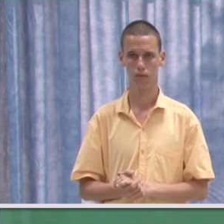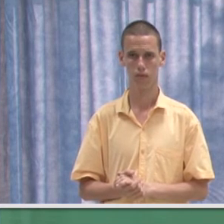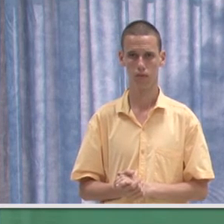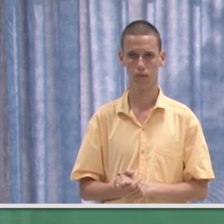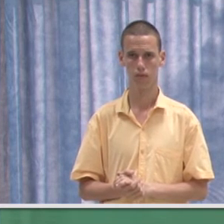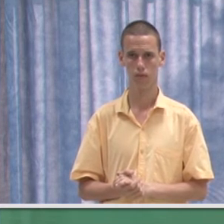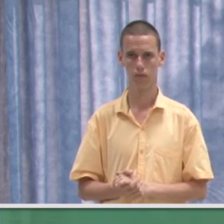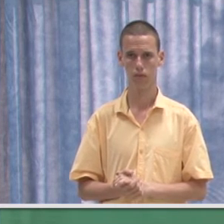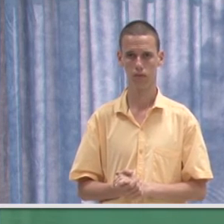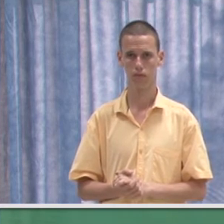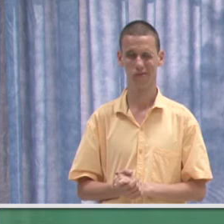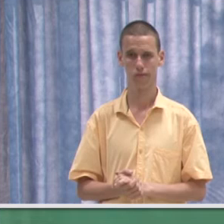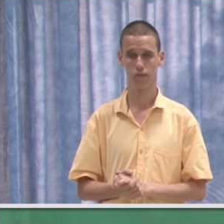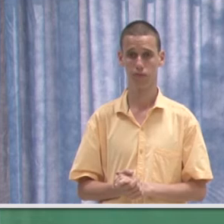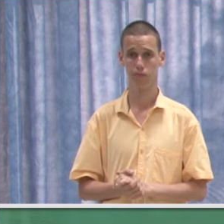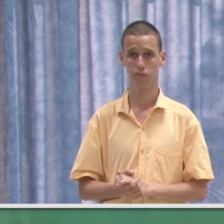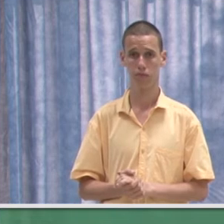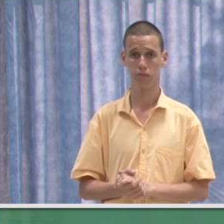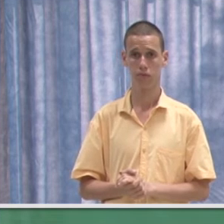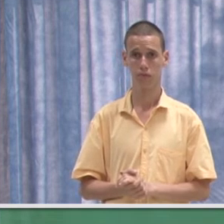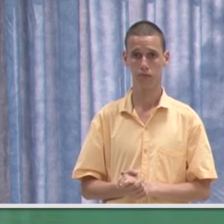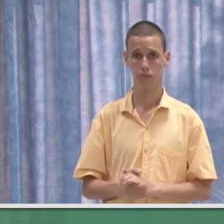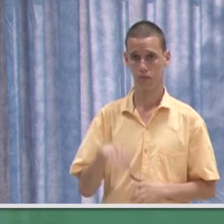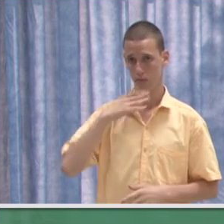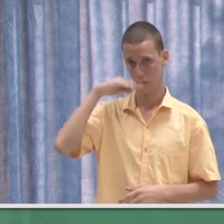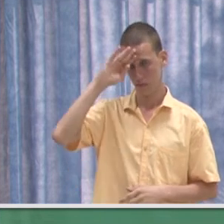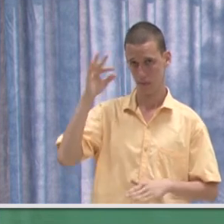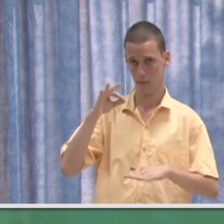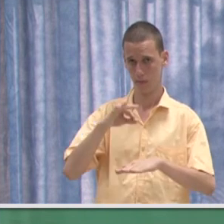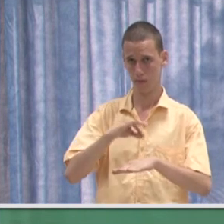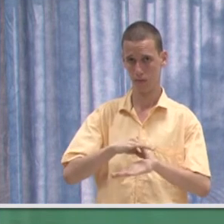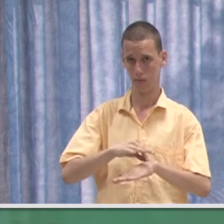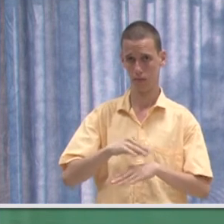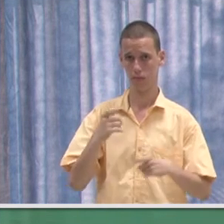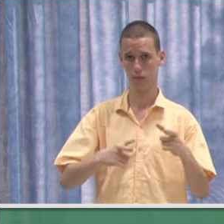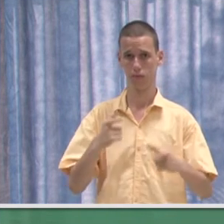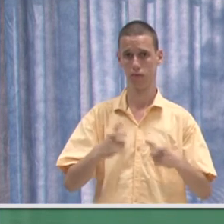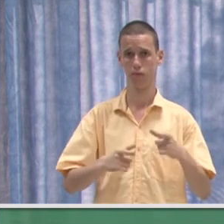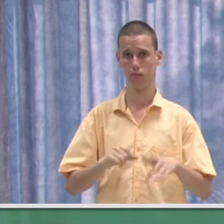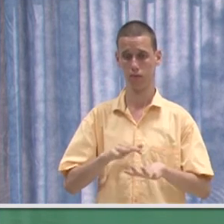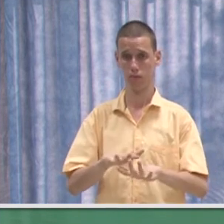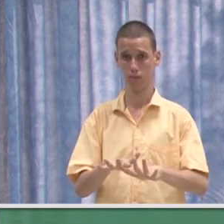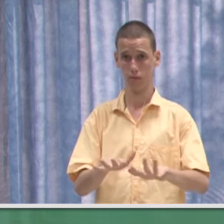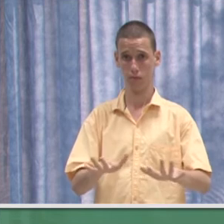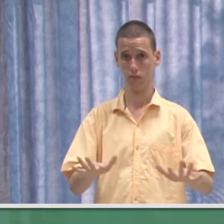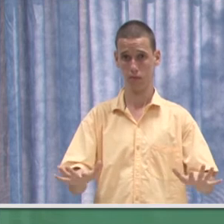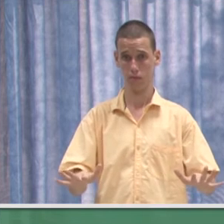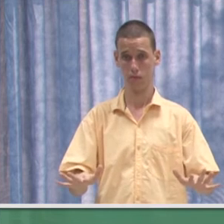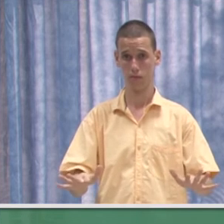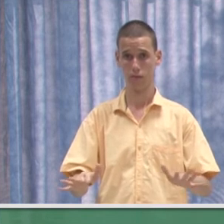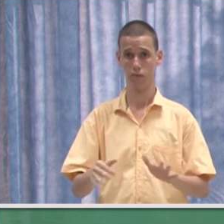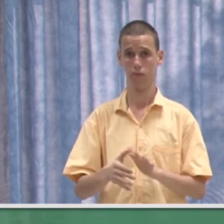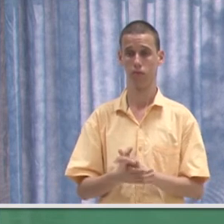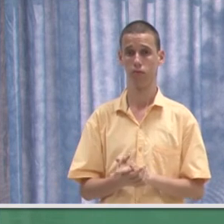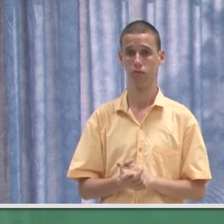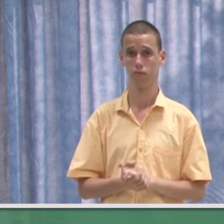autres. Dengue, malheureusement, nous peut voir une augmentation de la crise dengue. D'après ce qui n'est pas le district